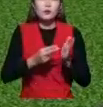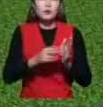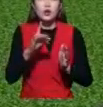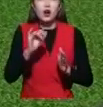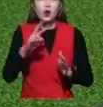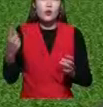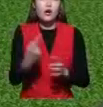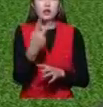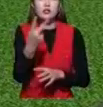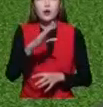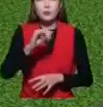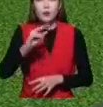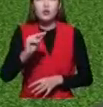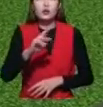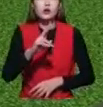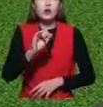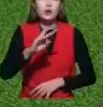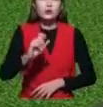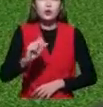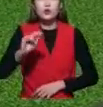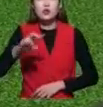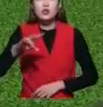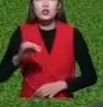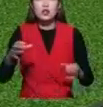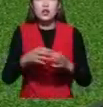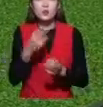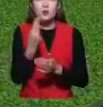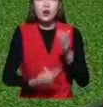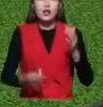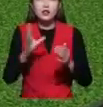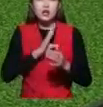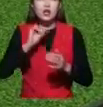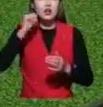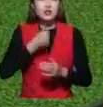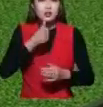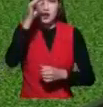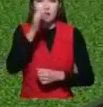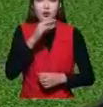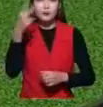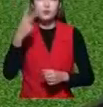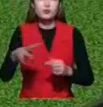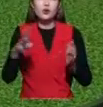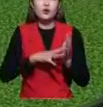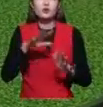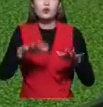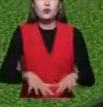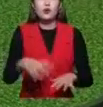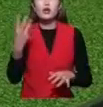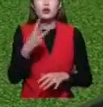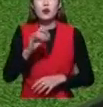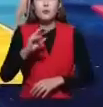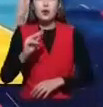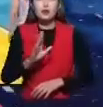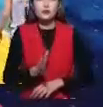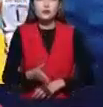алғашқы 2 матчында Конго мен Чили командаларынан жеңілді. Ертең Қазақстан 29-шы орын үшін матч